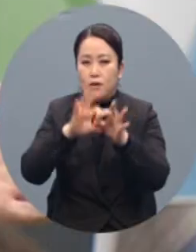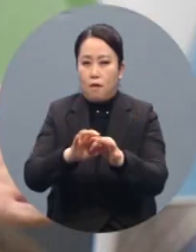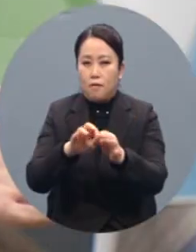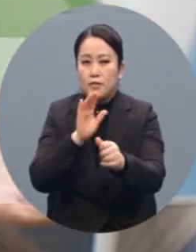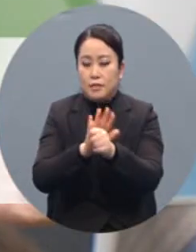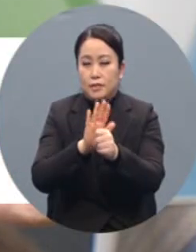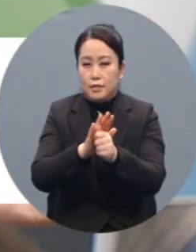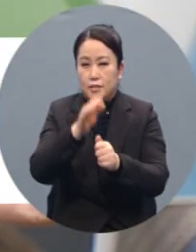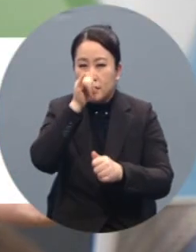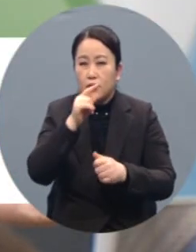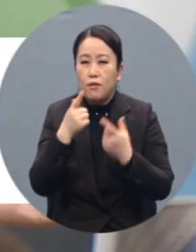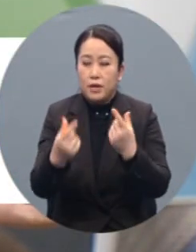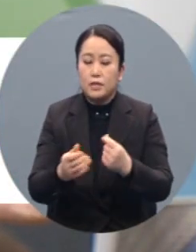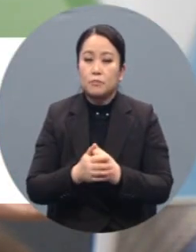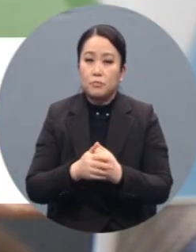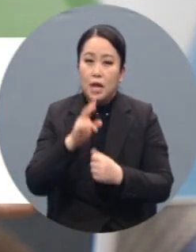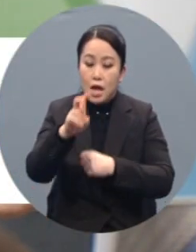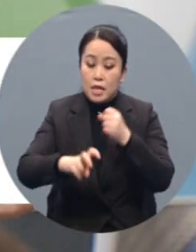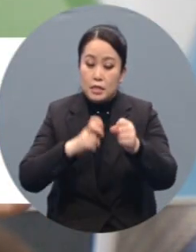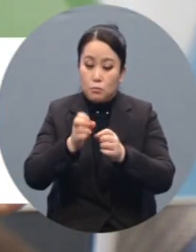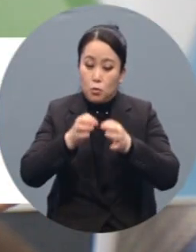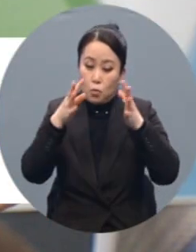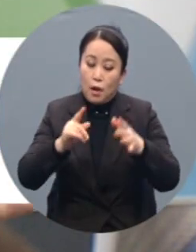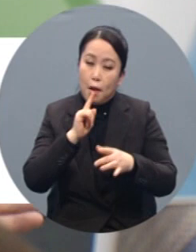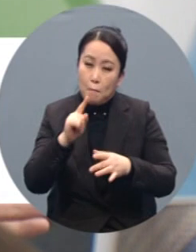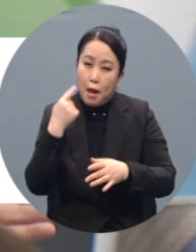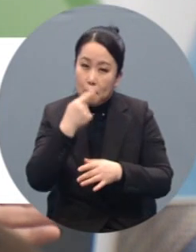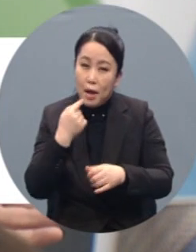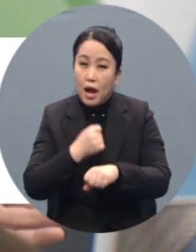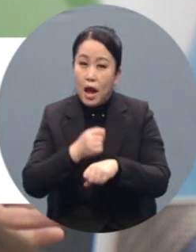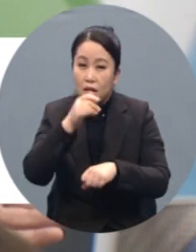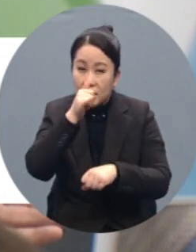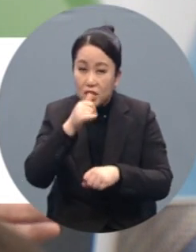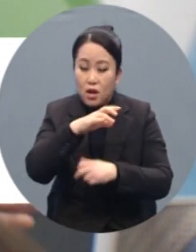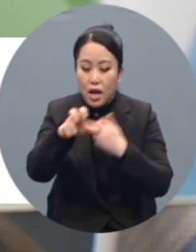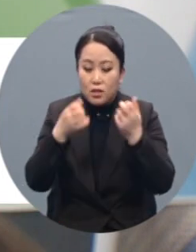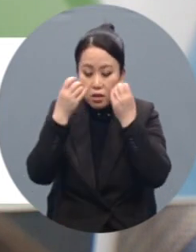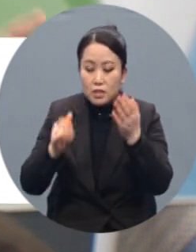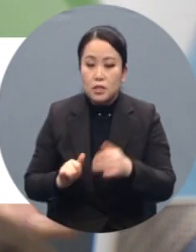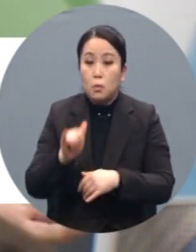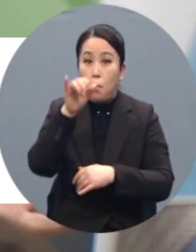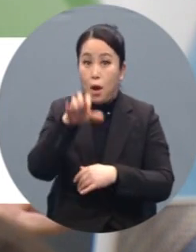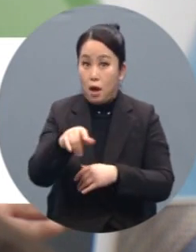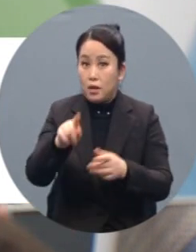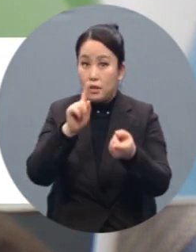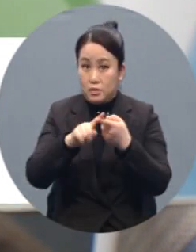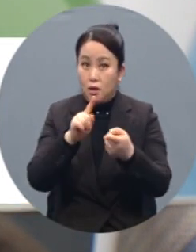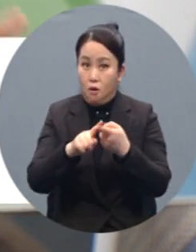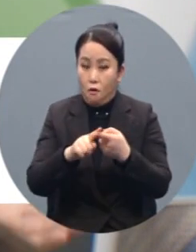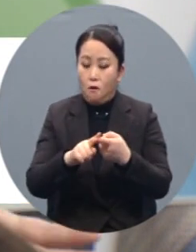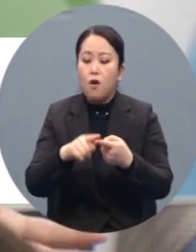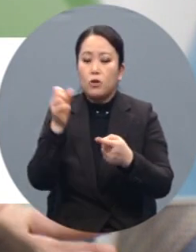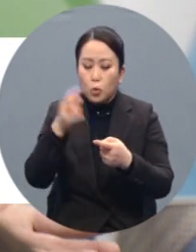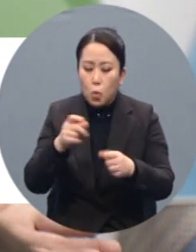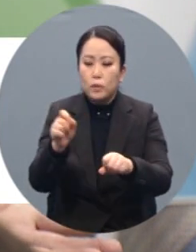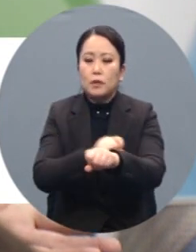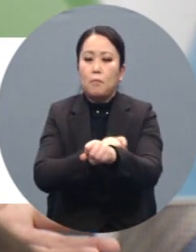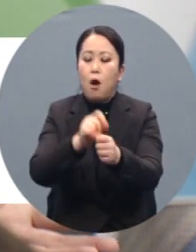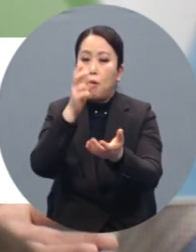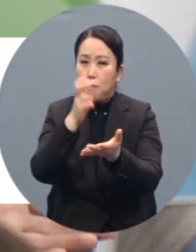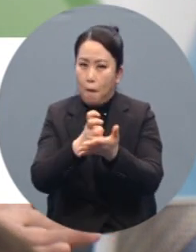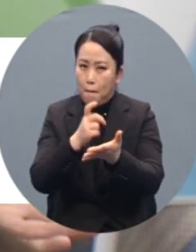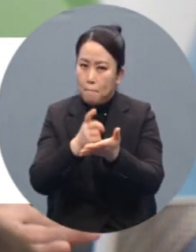20년 동안 말로만 했지 해결하지 못했던 가덕신공항을 그것 또한 특별법까지